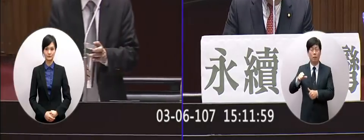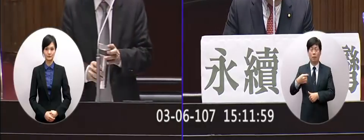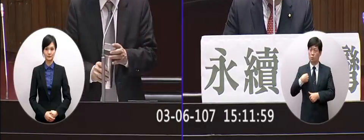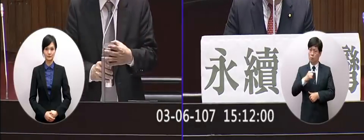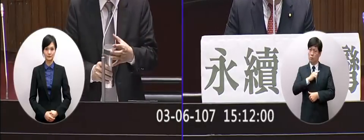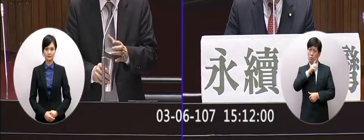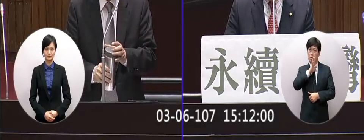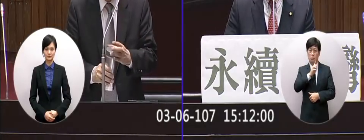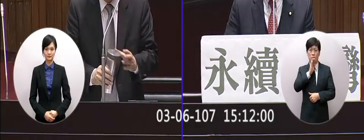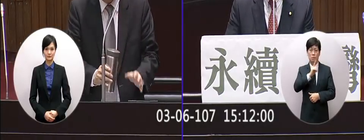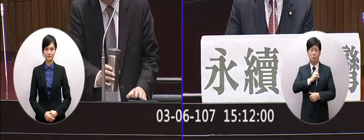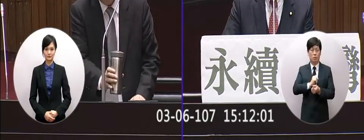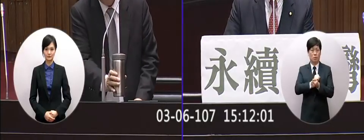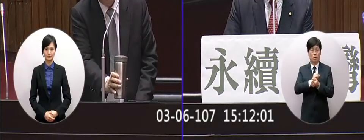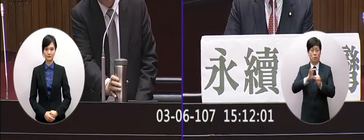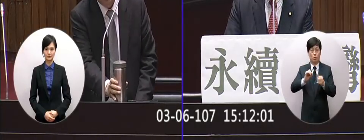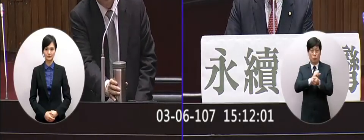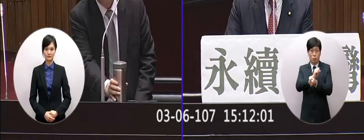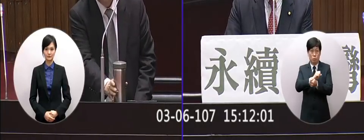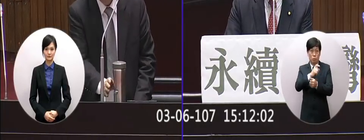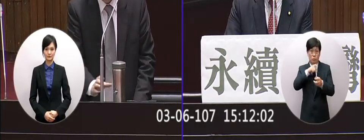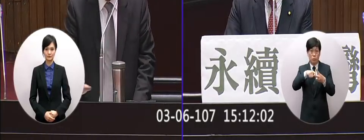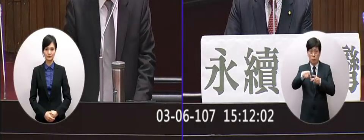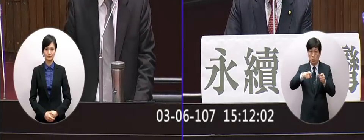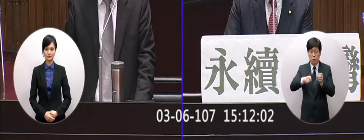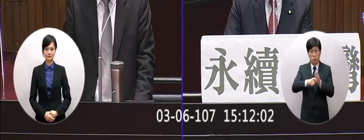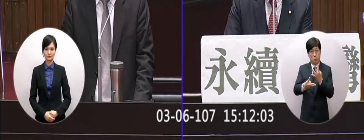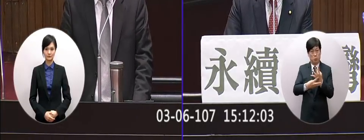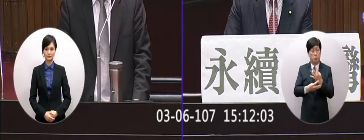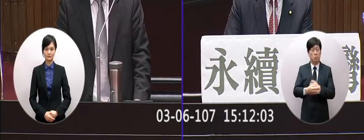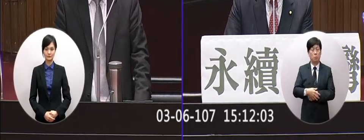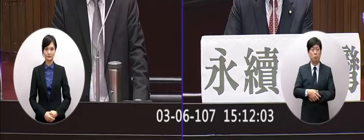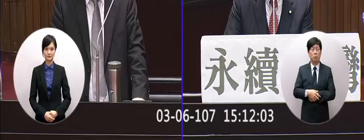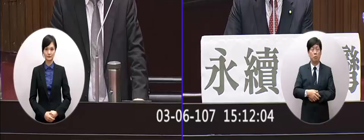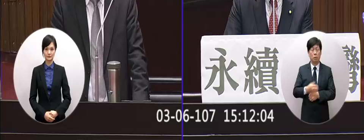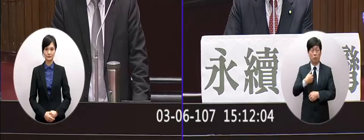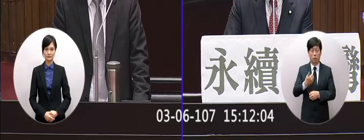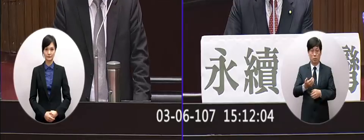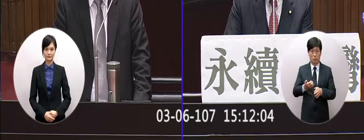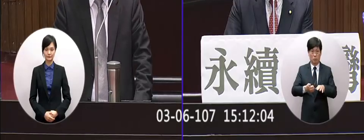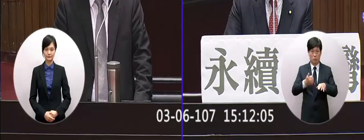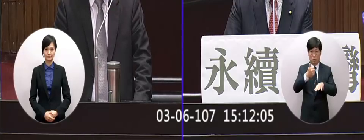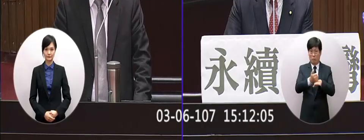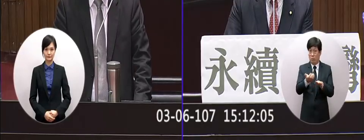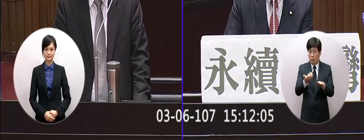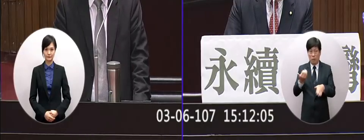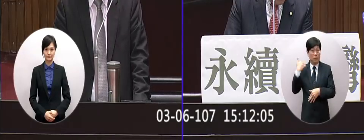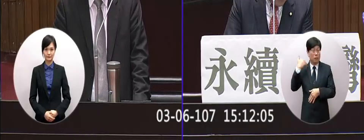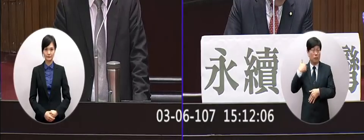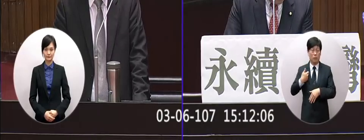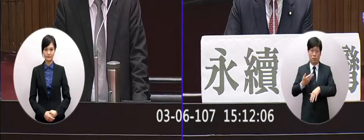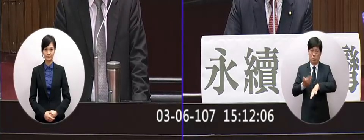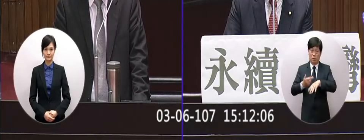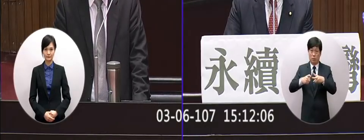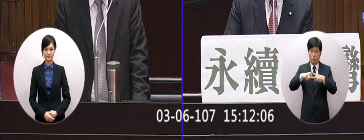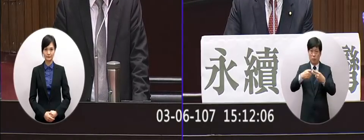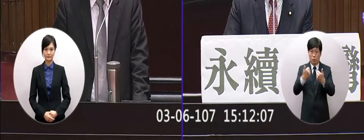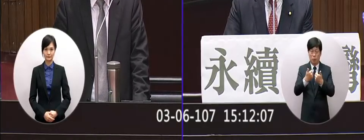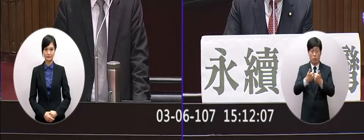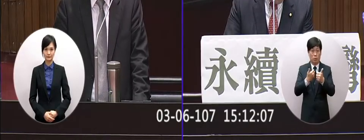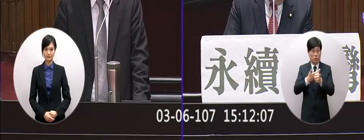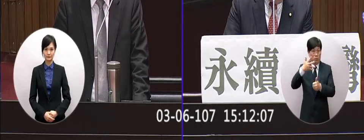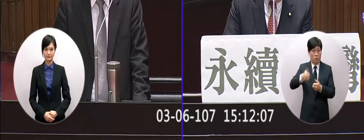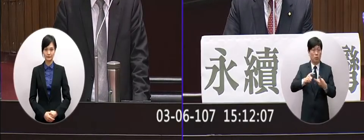工程的专业背景。那在担任立法委员期间的前面，我有担任过土木技师工会的理事长，我也曾经